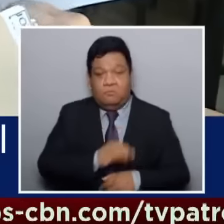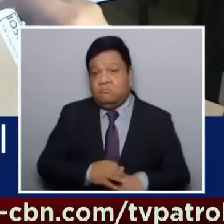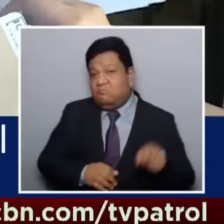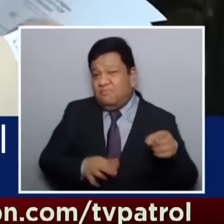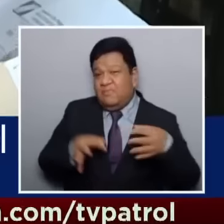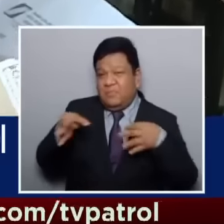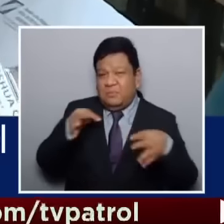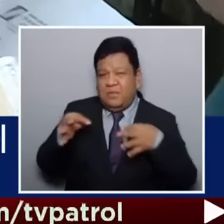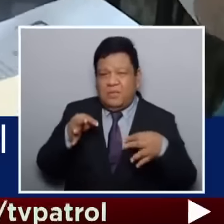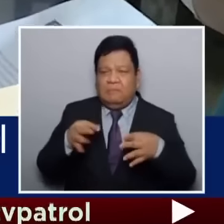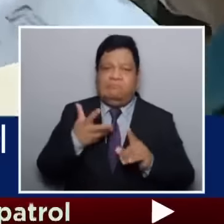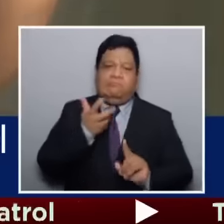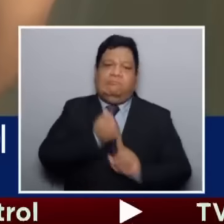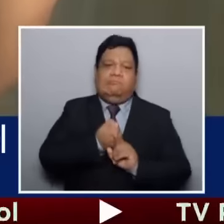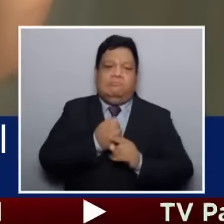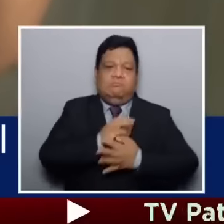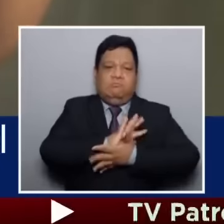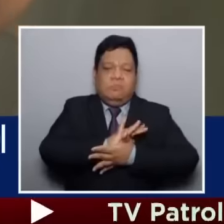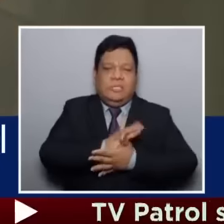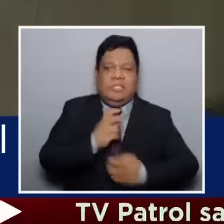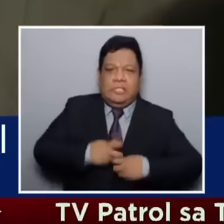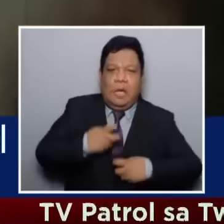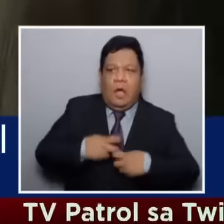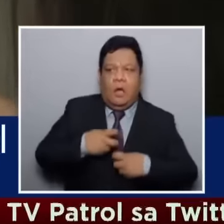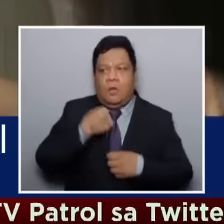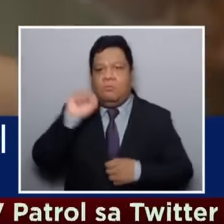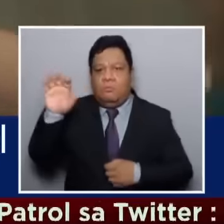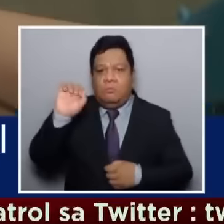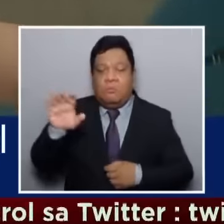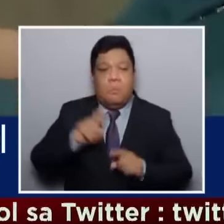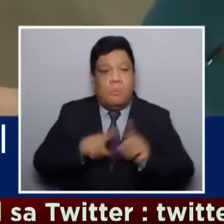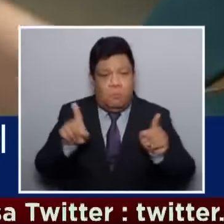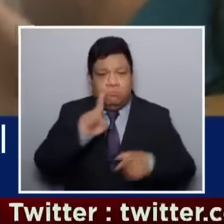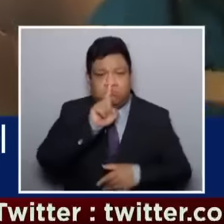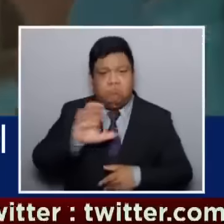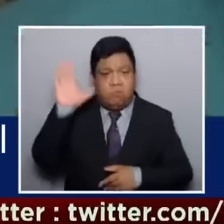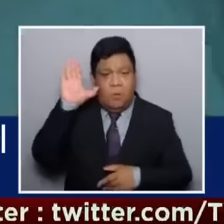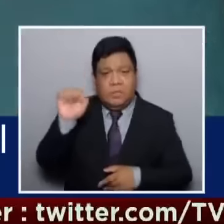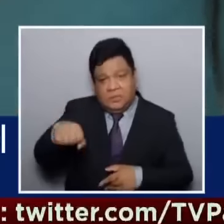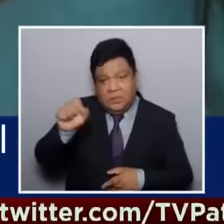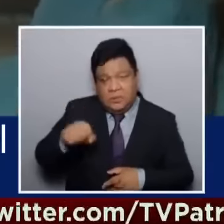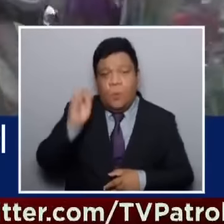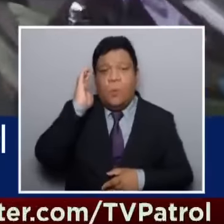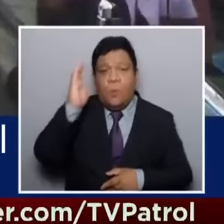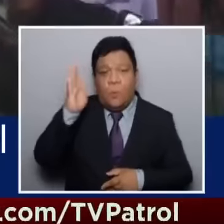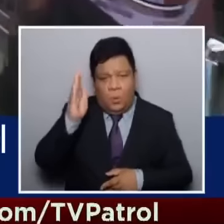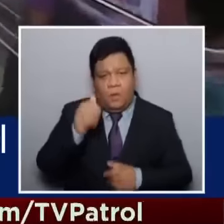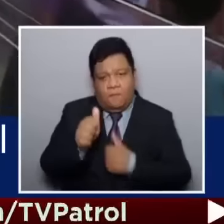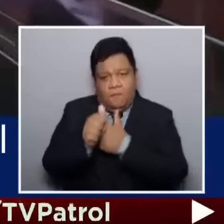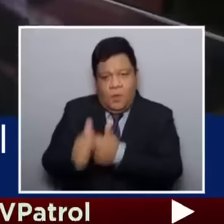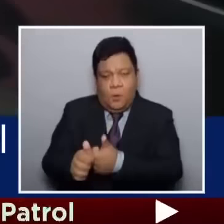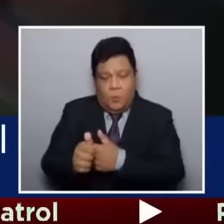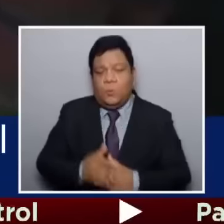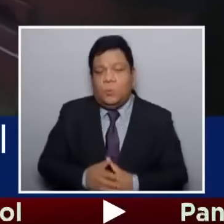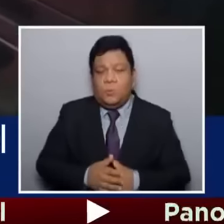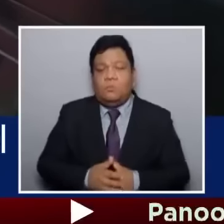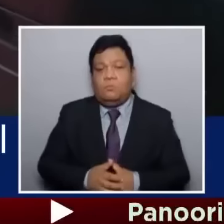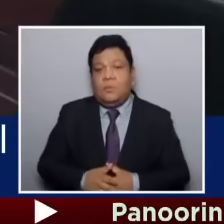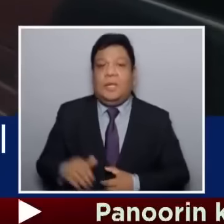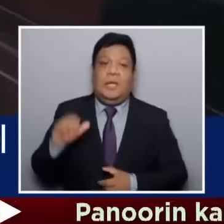pandemya kaya nahirapan silang mag-remit. Pero nangako ang mga ito na magko-comply. Ayon naman sa